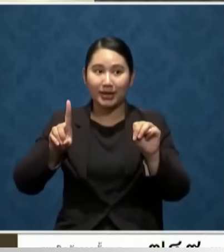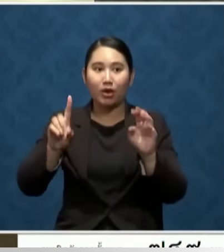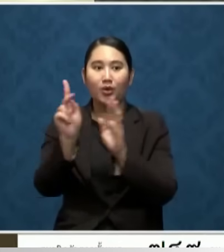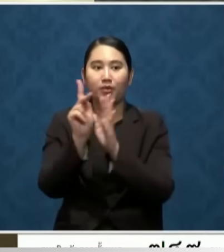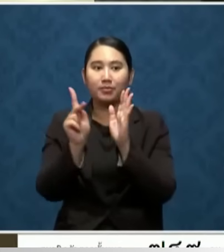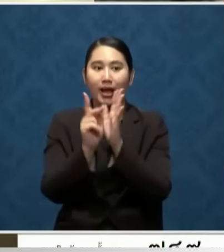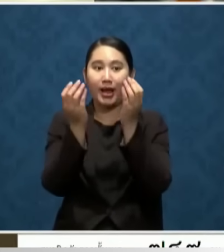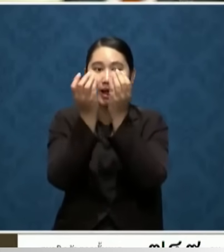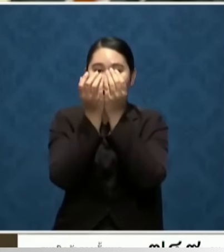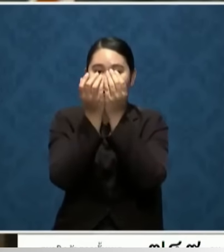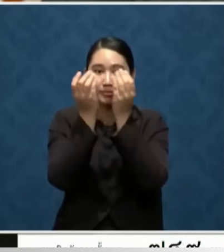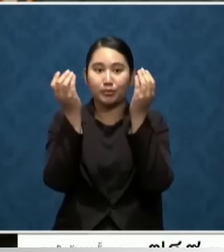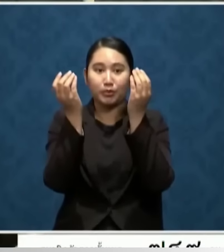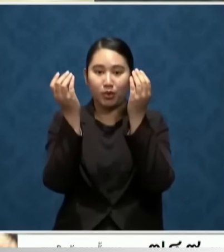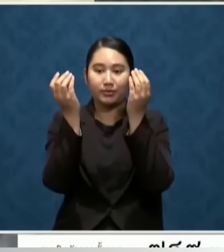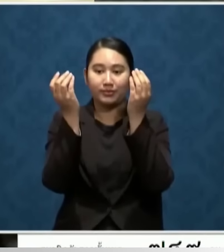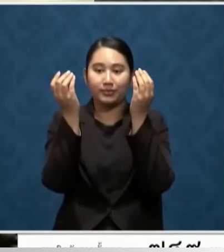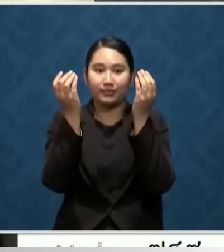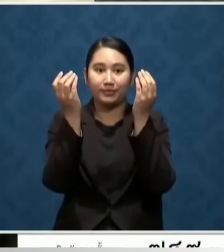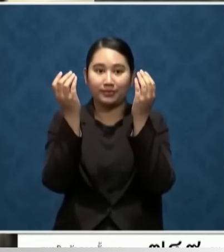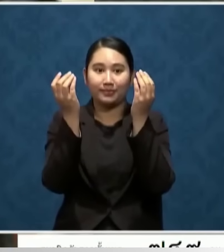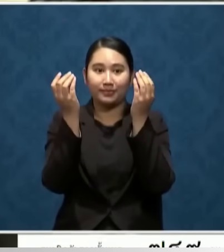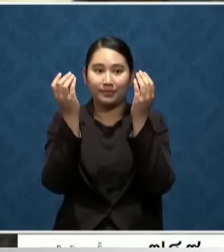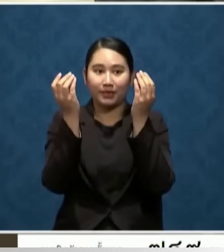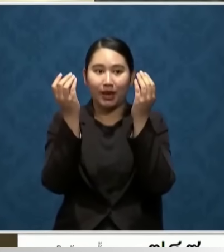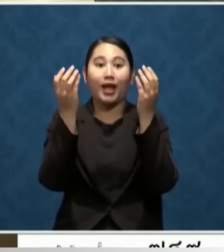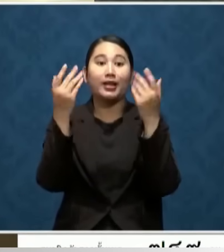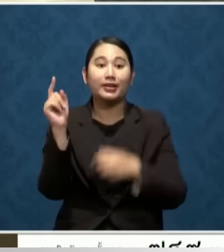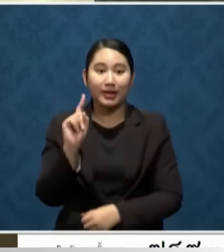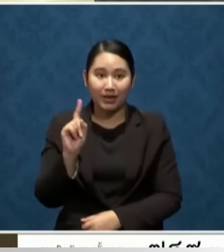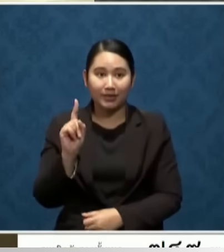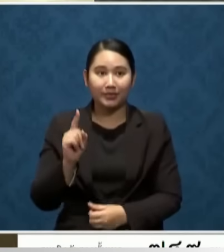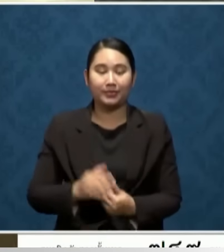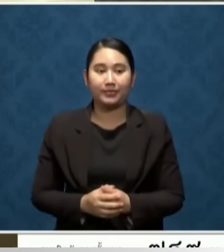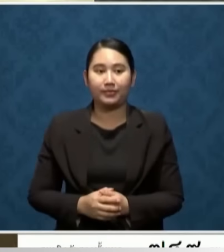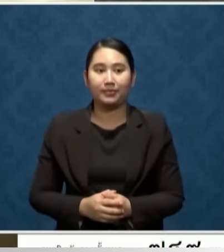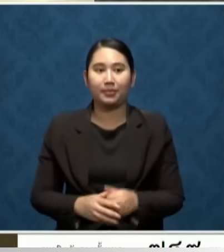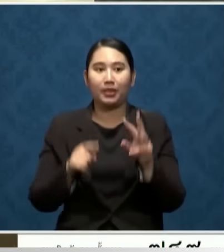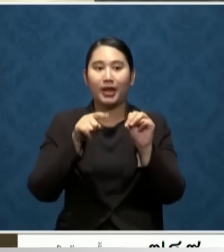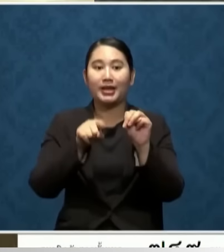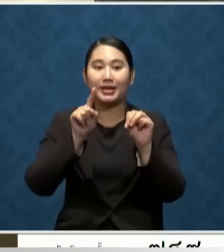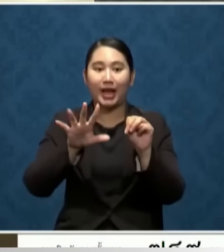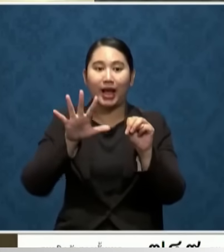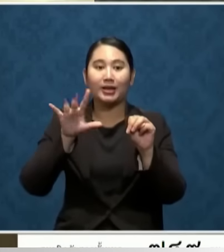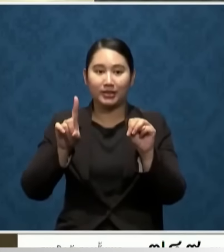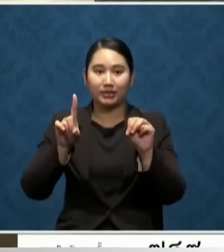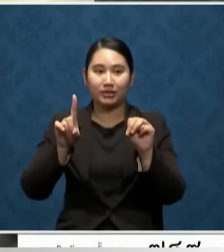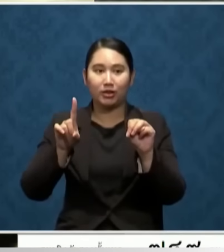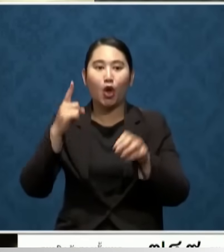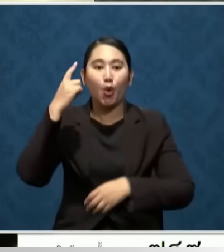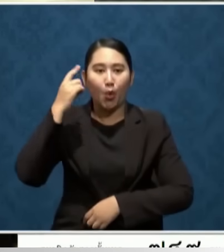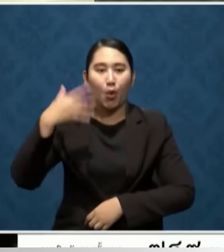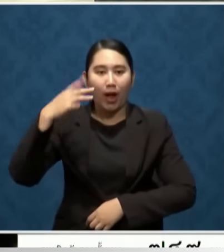ยการเลือกตั้งสมาชิกสภาผู้แทนราษฎรไงครับว่า151นะครับผู้ใดรู้อยู่